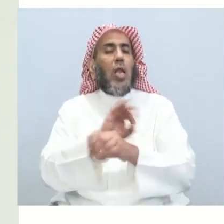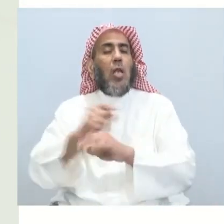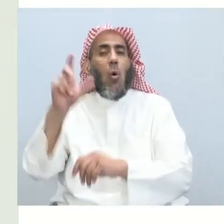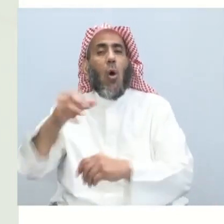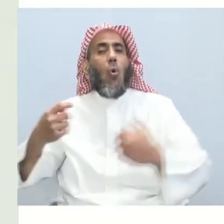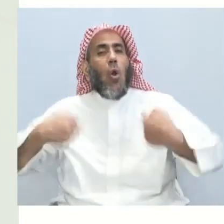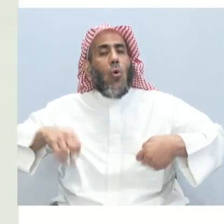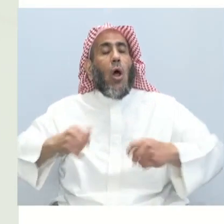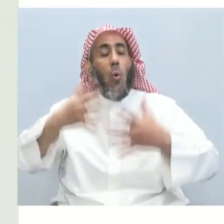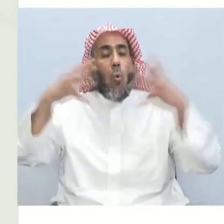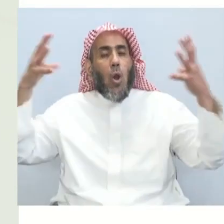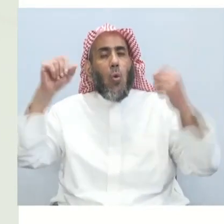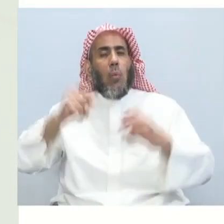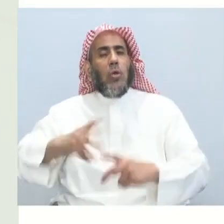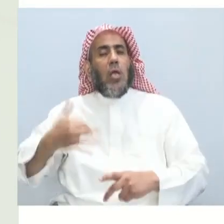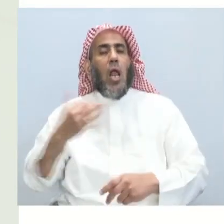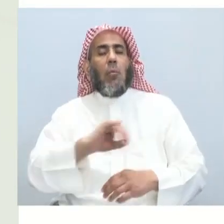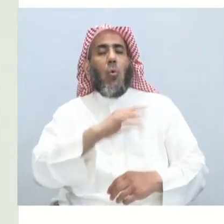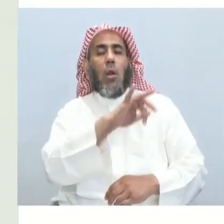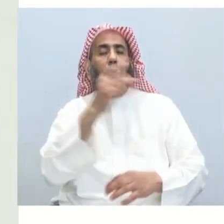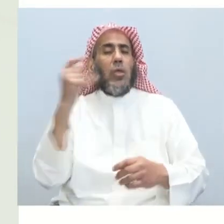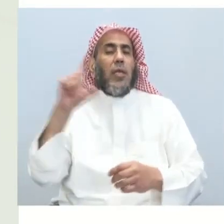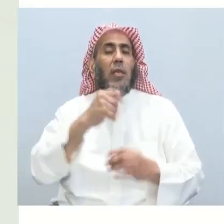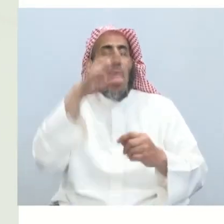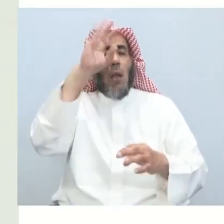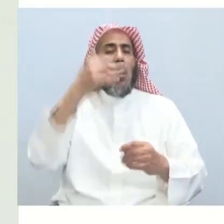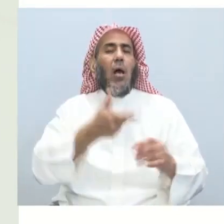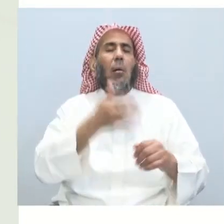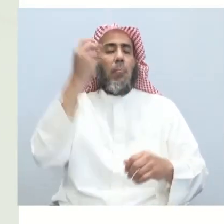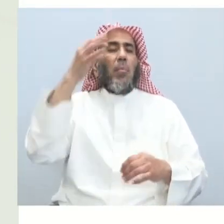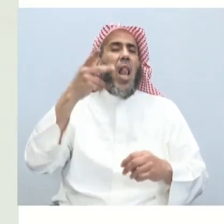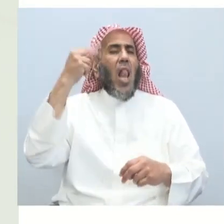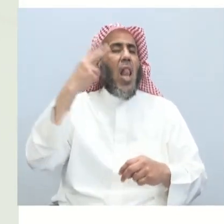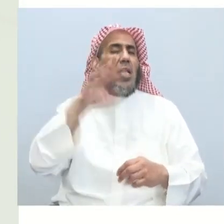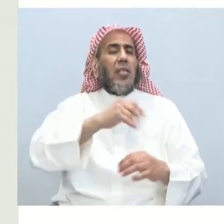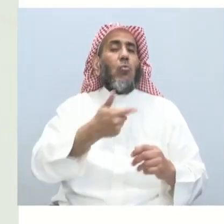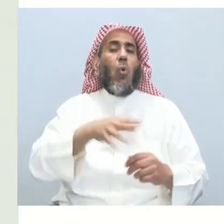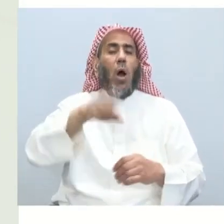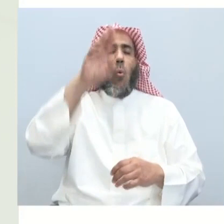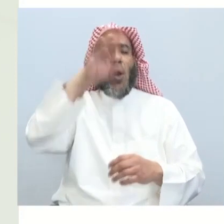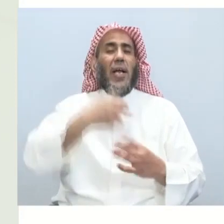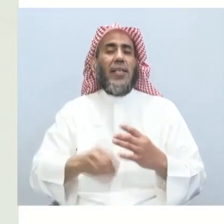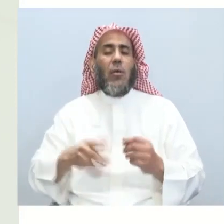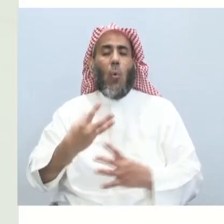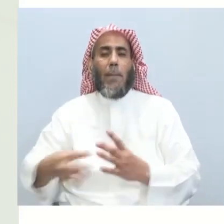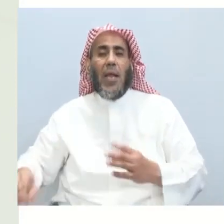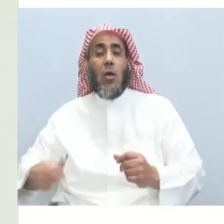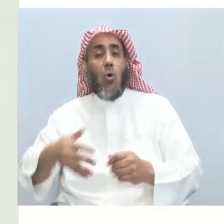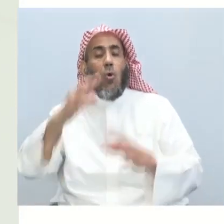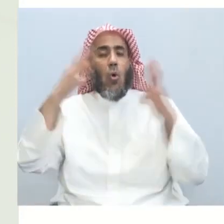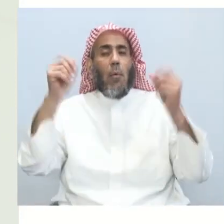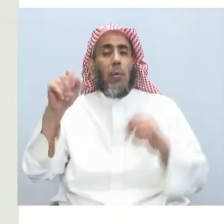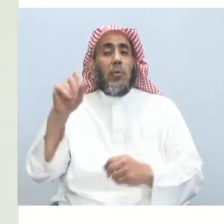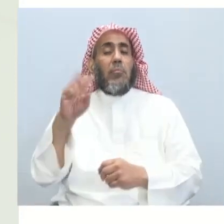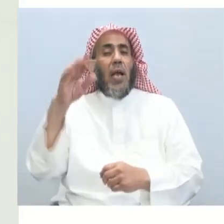والوزراء والعلماء ورجالات العربي والمسلمين كرثاء الملك عبد العزيز ووالده وابنائه كذلك رثاء العلماء كمحمد